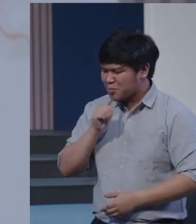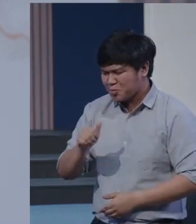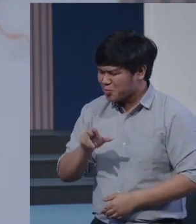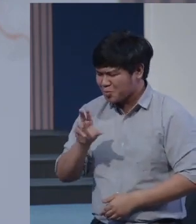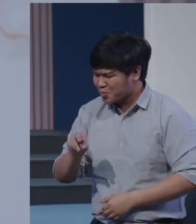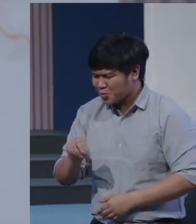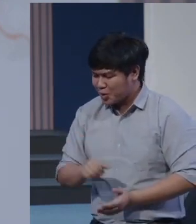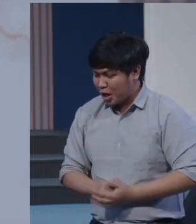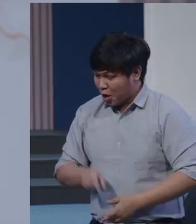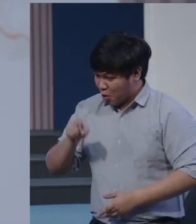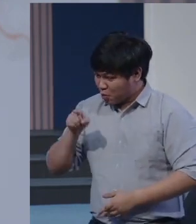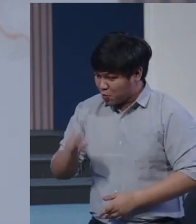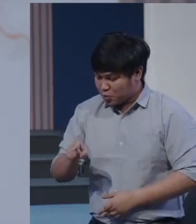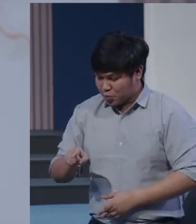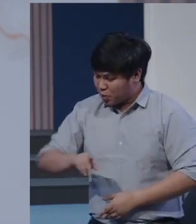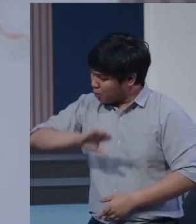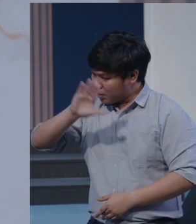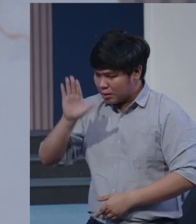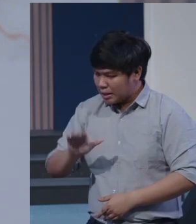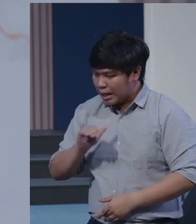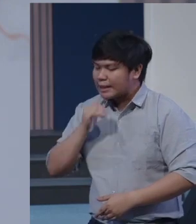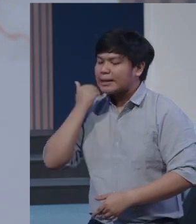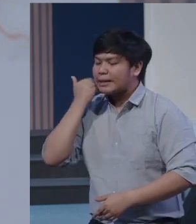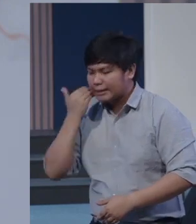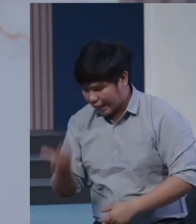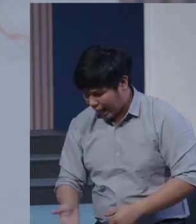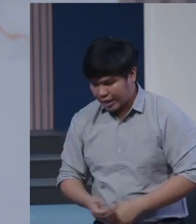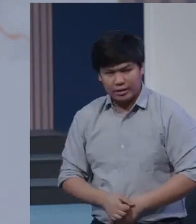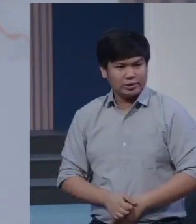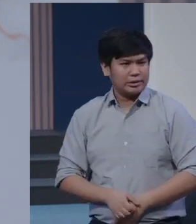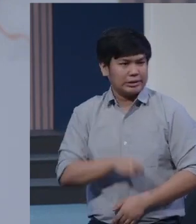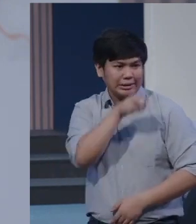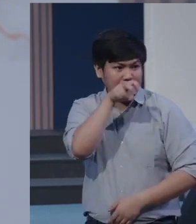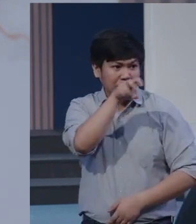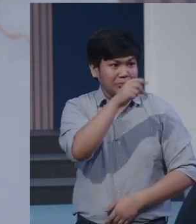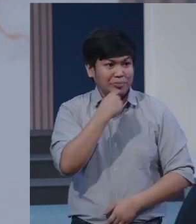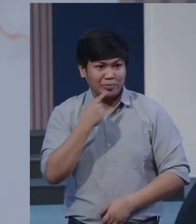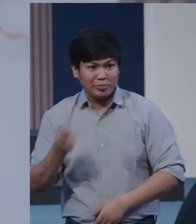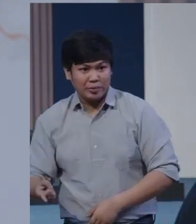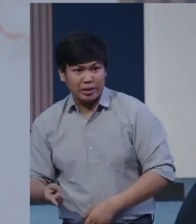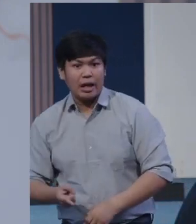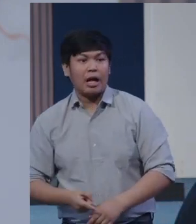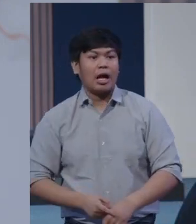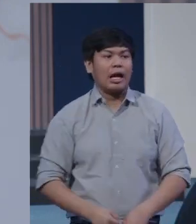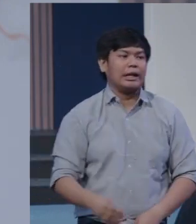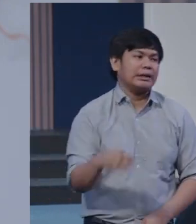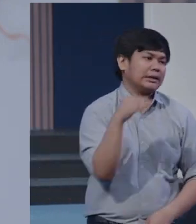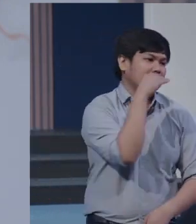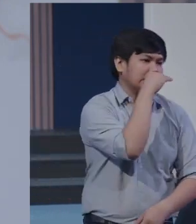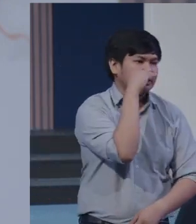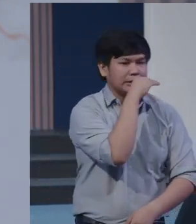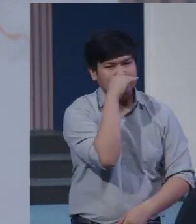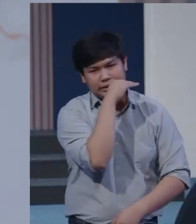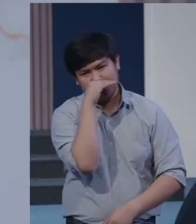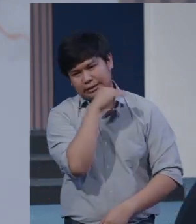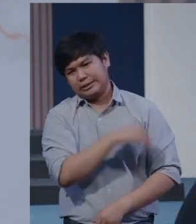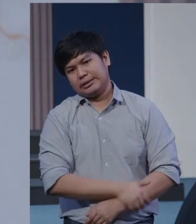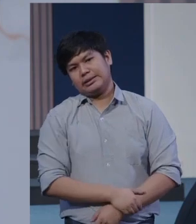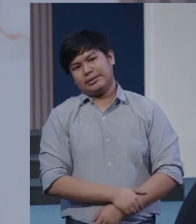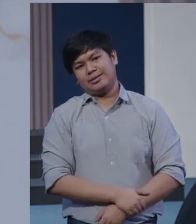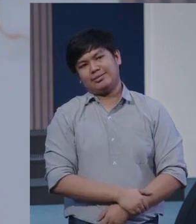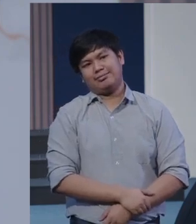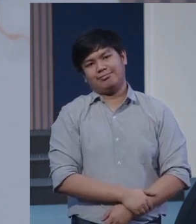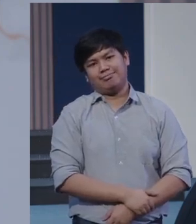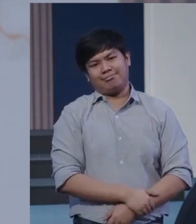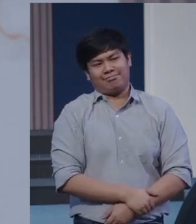ang sabi niya you will not surely die sinungaling po ang diyablo no yun yyung sinasabi ni